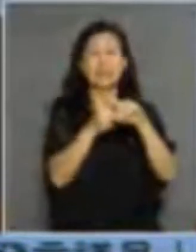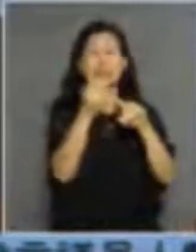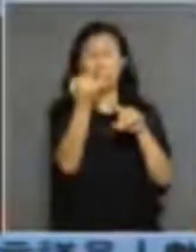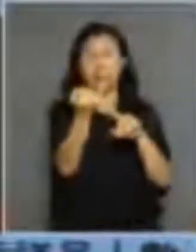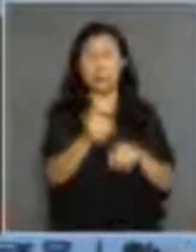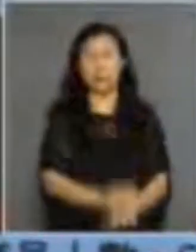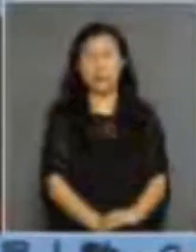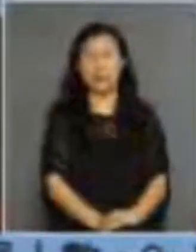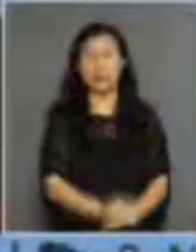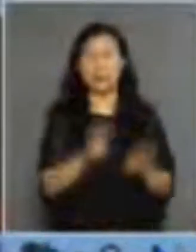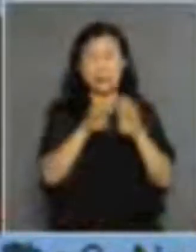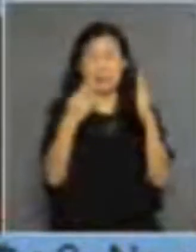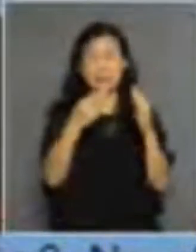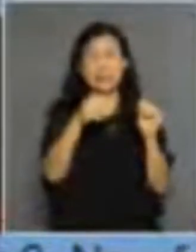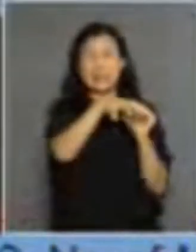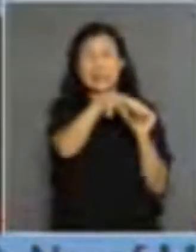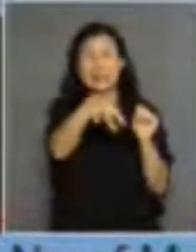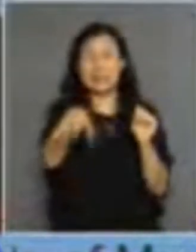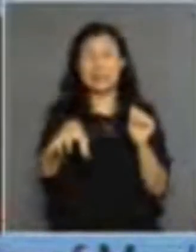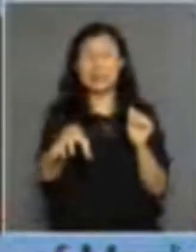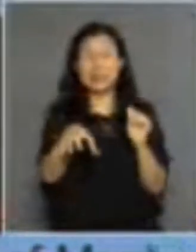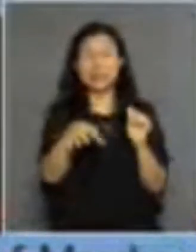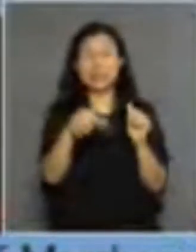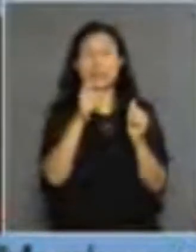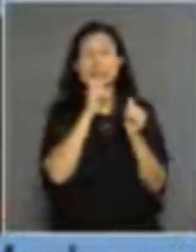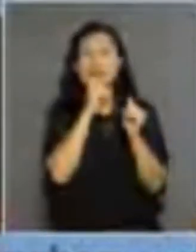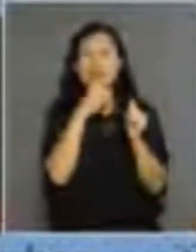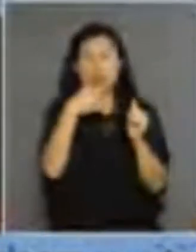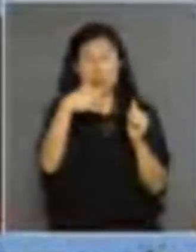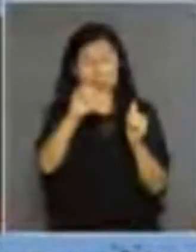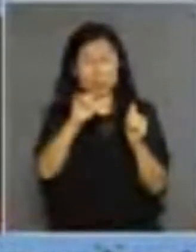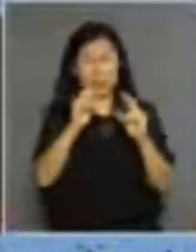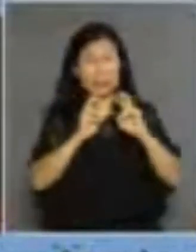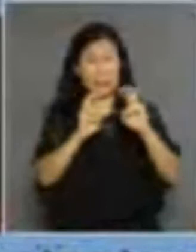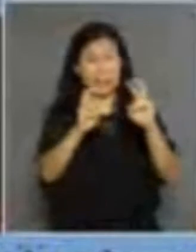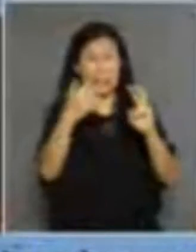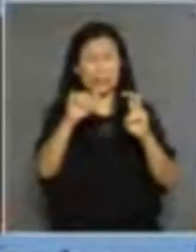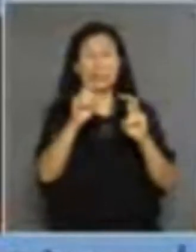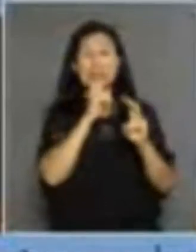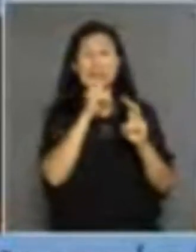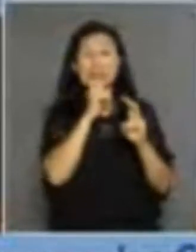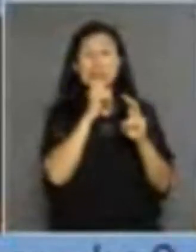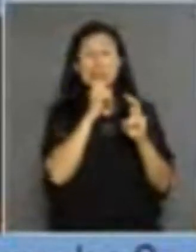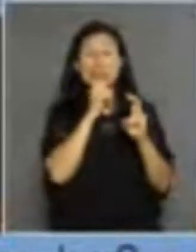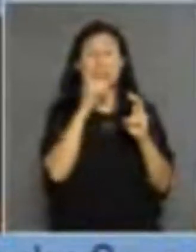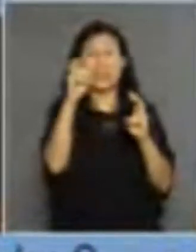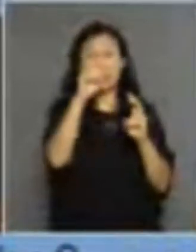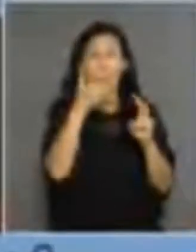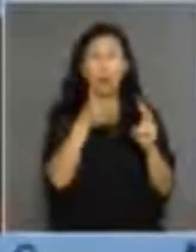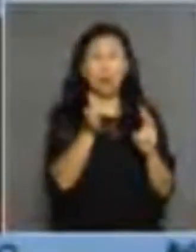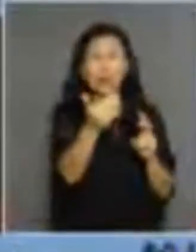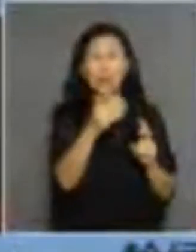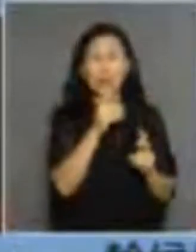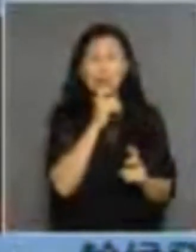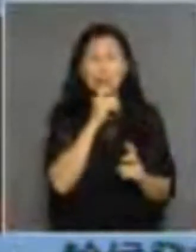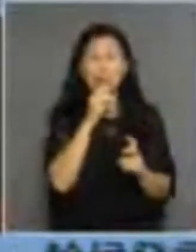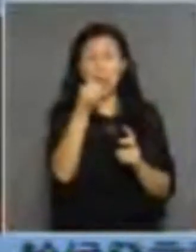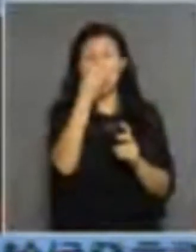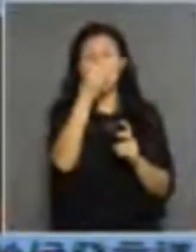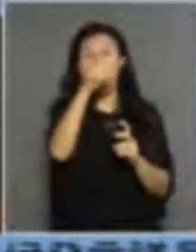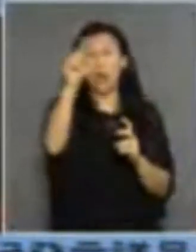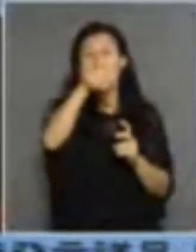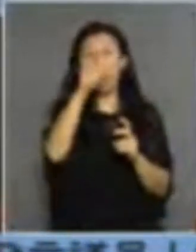而家開到滿街學店，我就係搭地鐵翻工嗰個喺德福嗰間學店啊，係廣大 space 啊，大